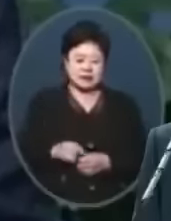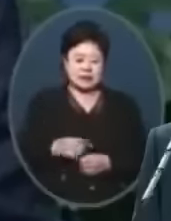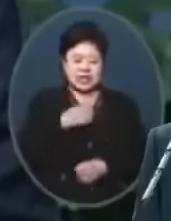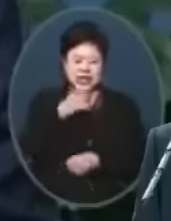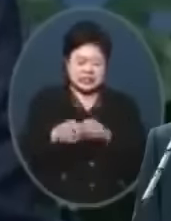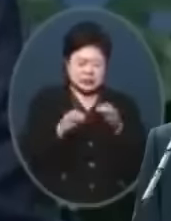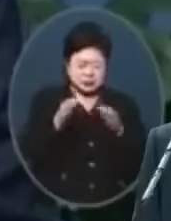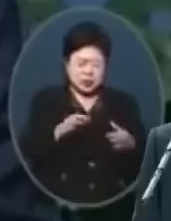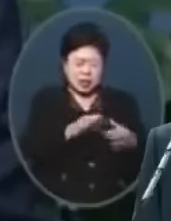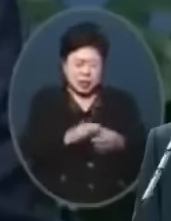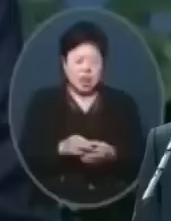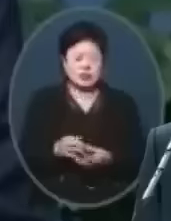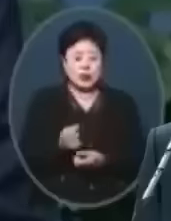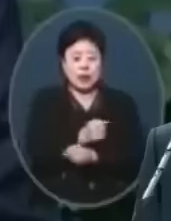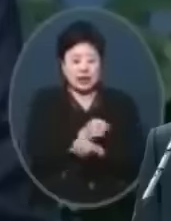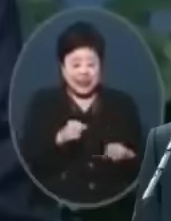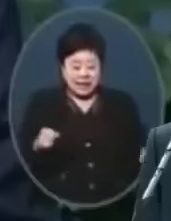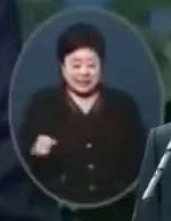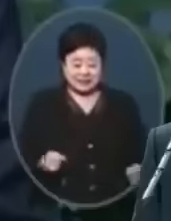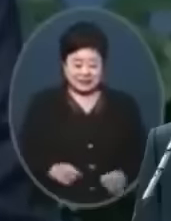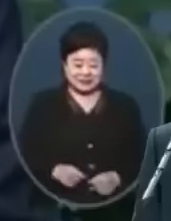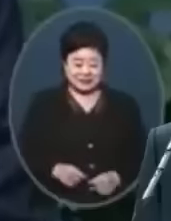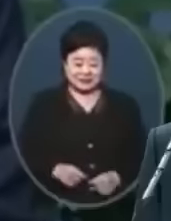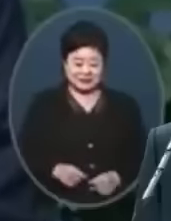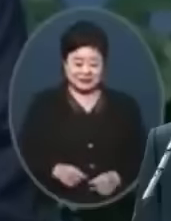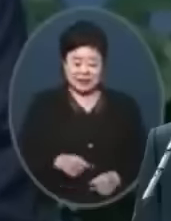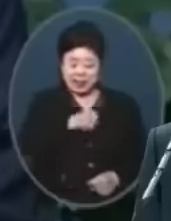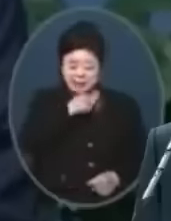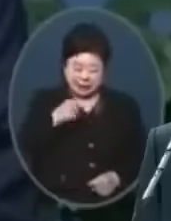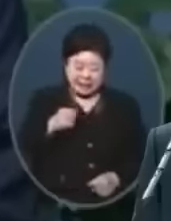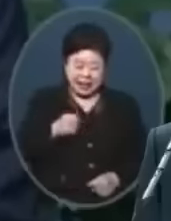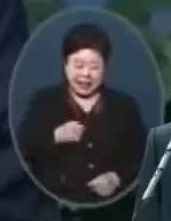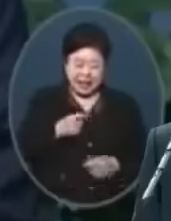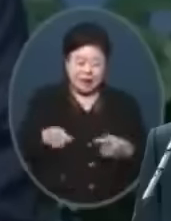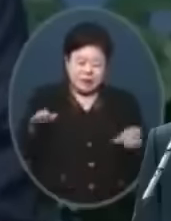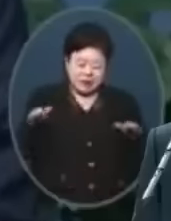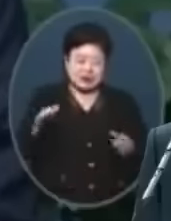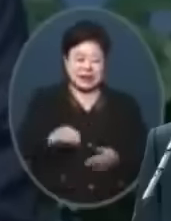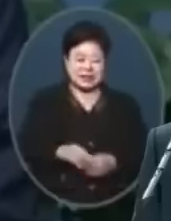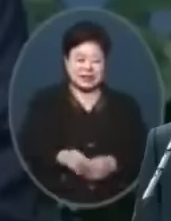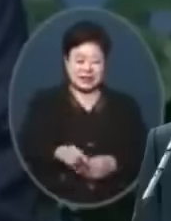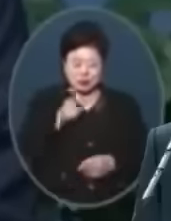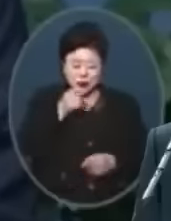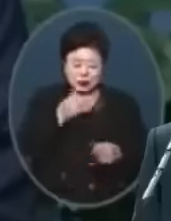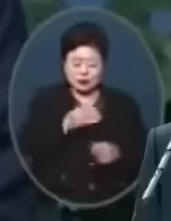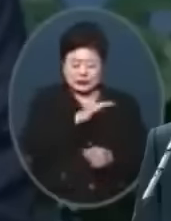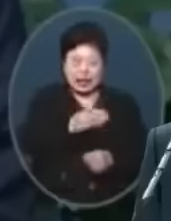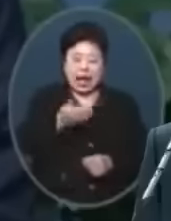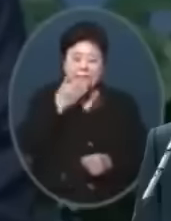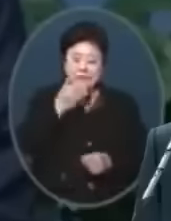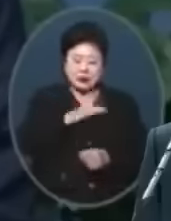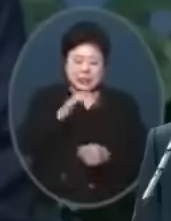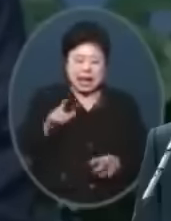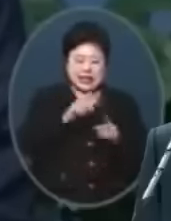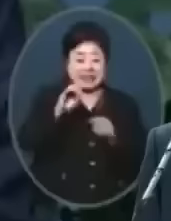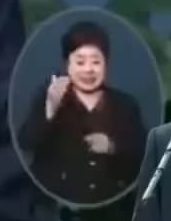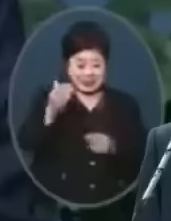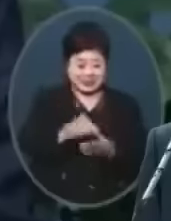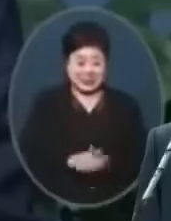40년 동안 광야에서 허덕일 때 하나님의 능력으로 잘 먹고 잘 입고 잘 살았습니다.